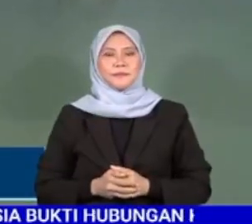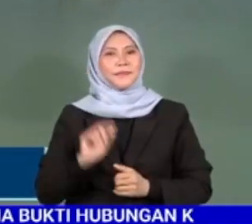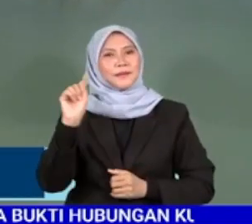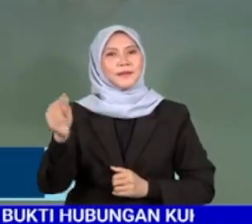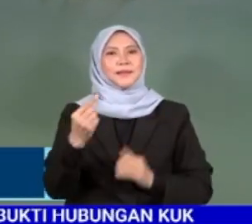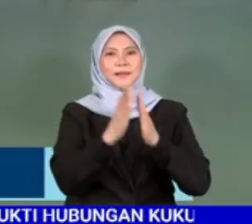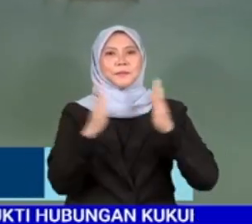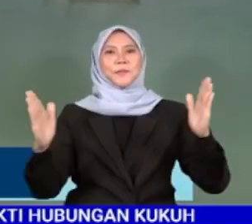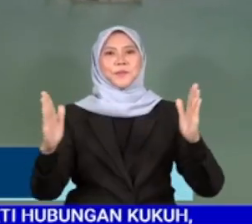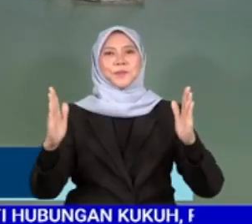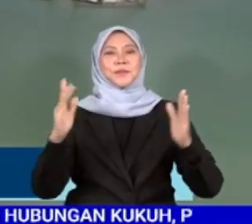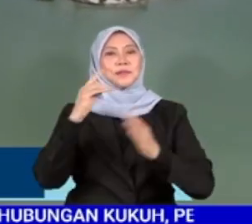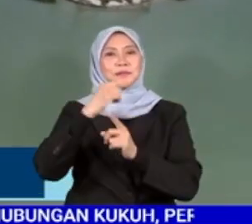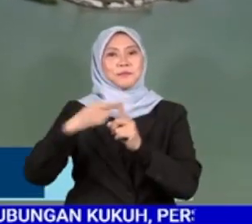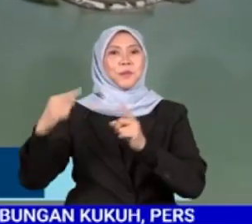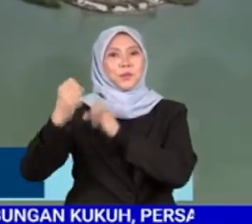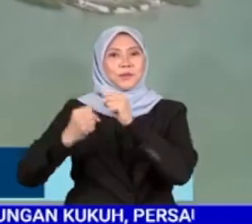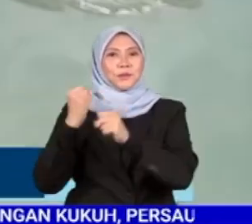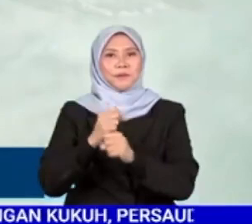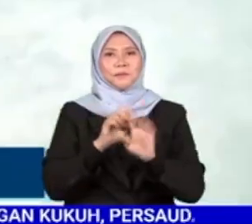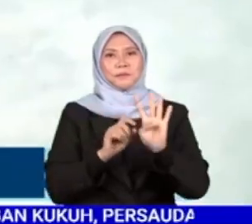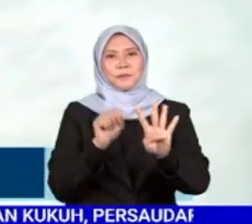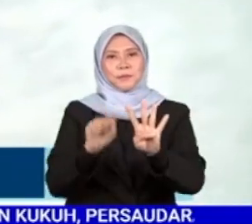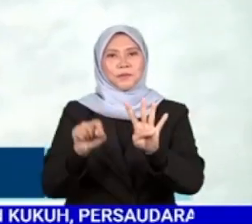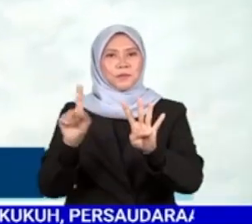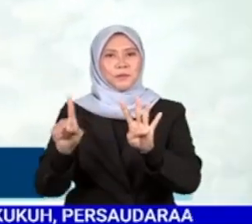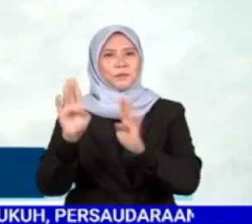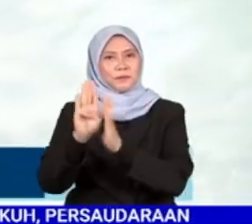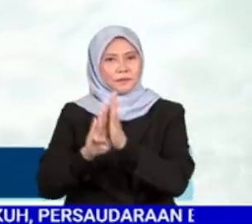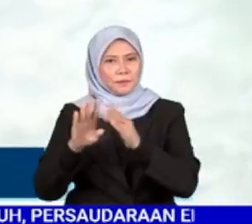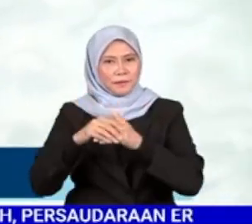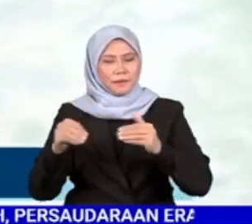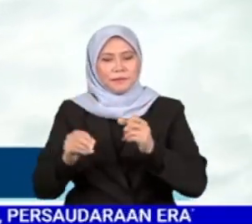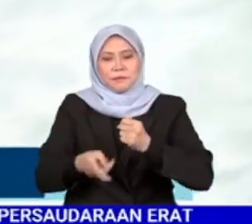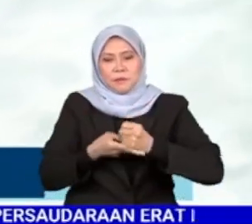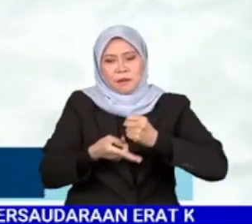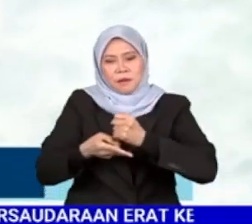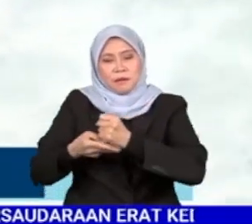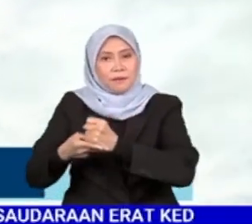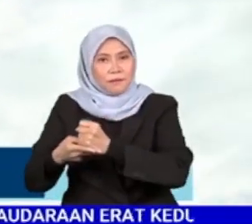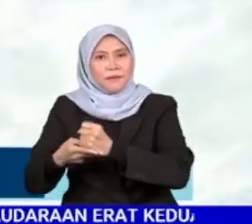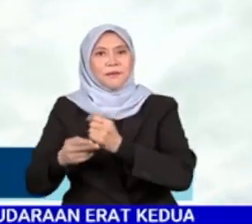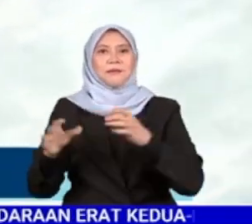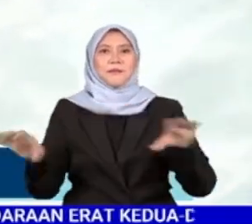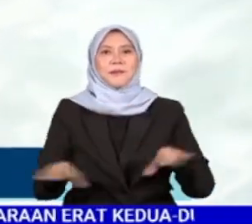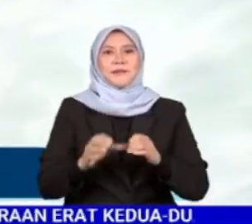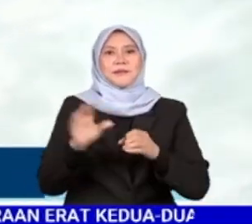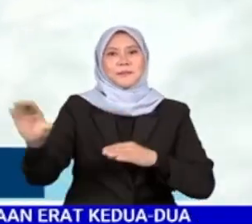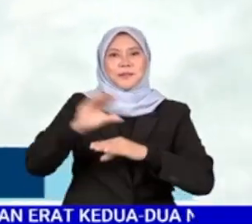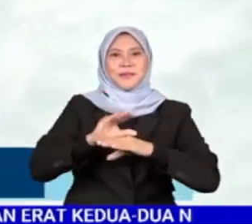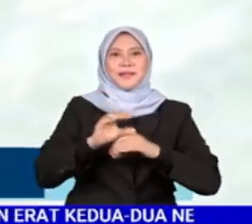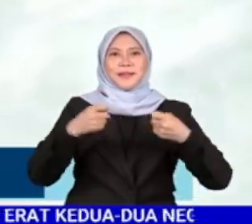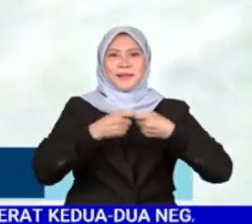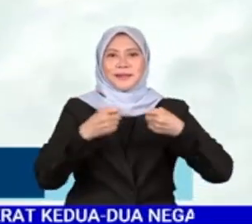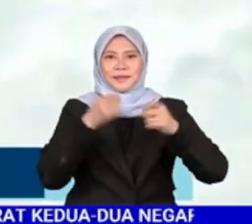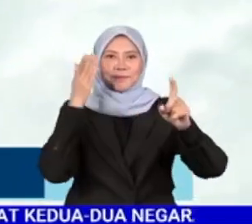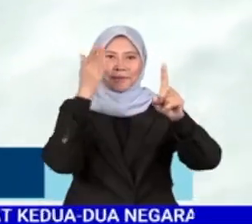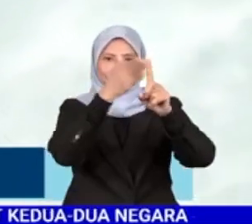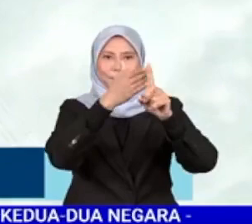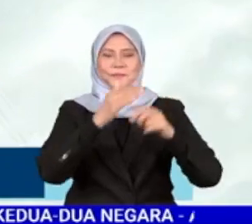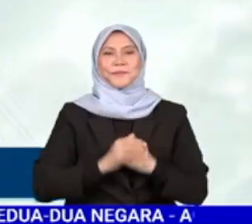Hanya dalam tempoh separuh tahun, RM4.1 bilion berjaya dijimatkan melalui pelaksanaan subsidi elektrik